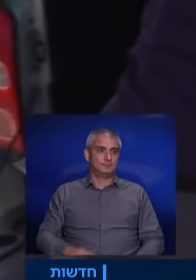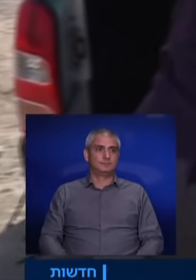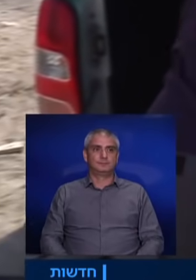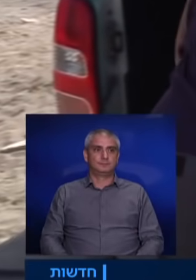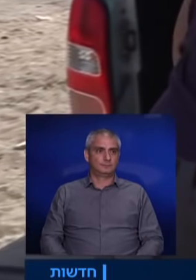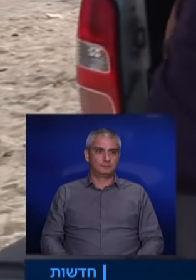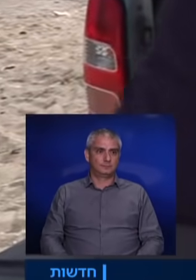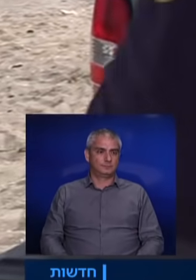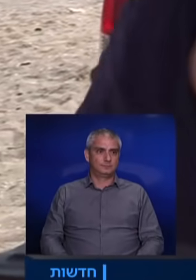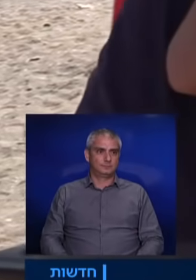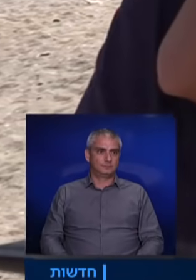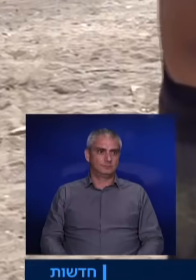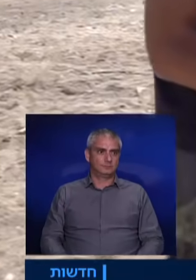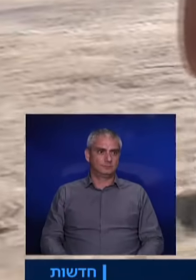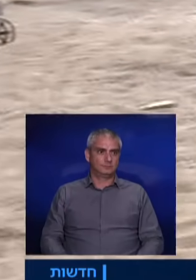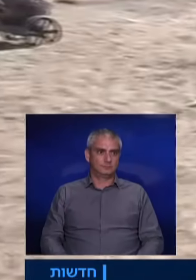בטוחה?